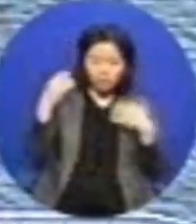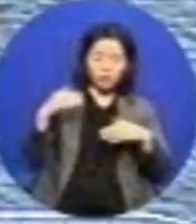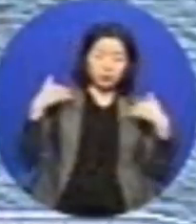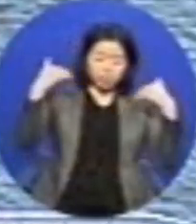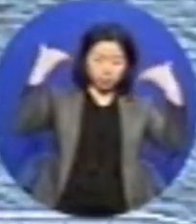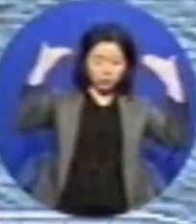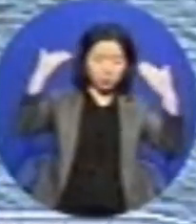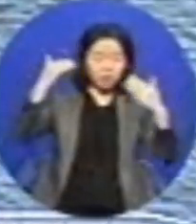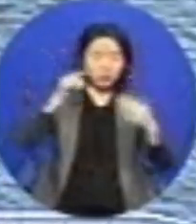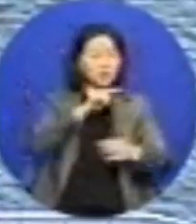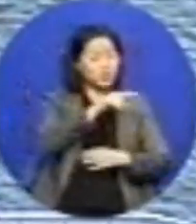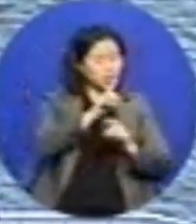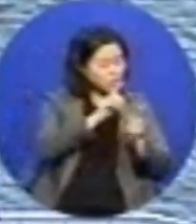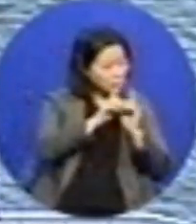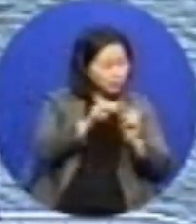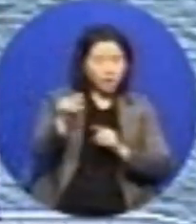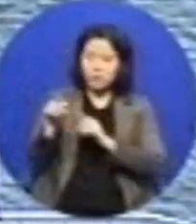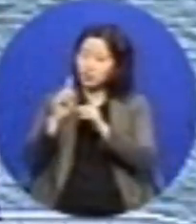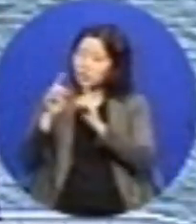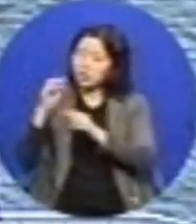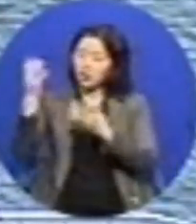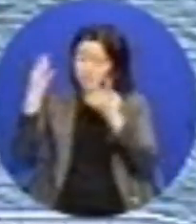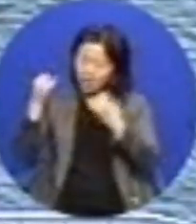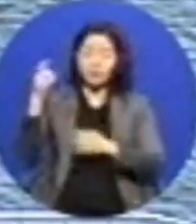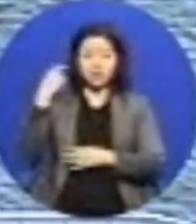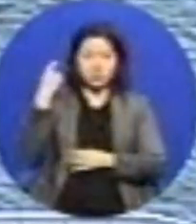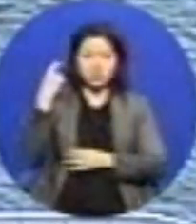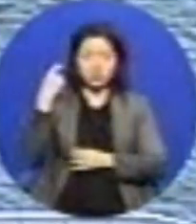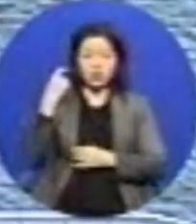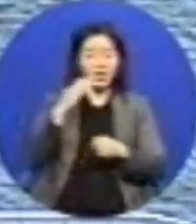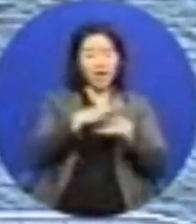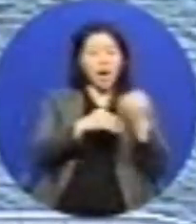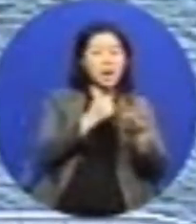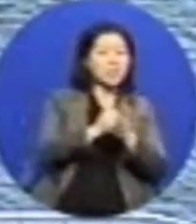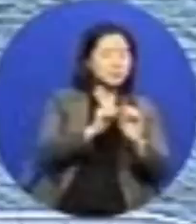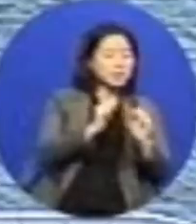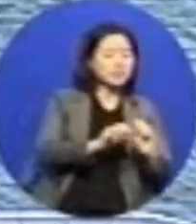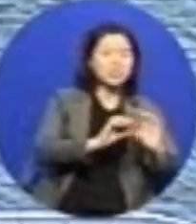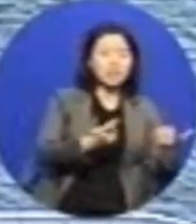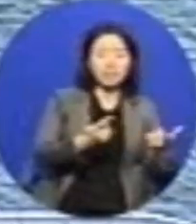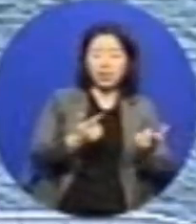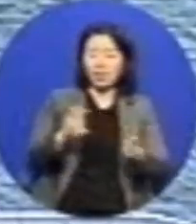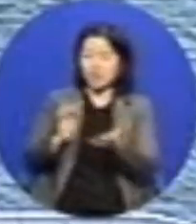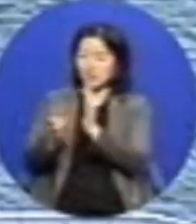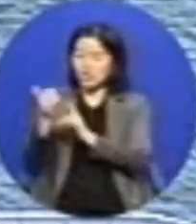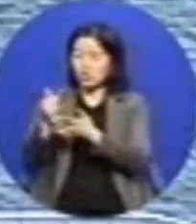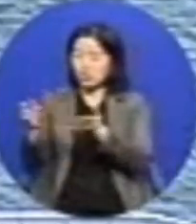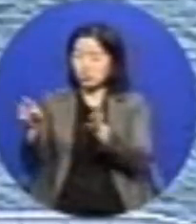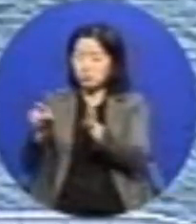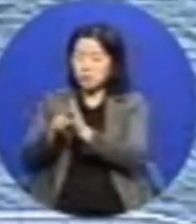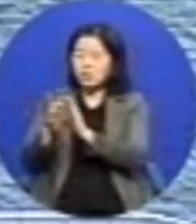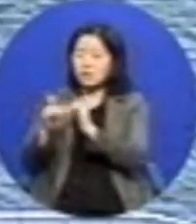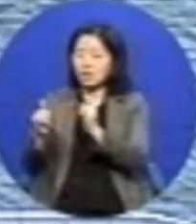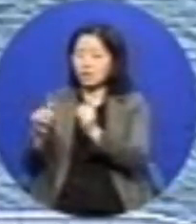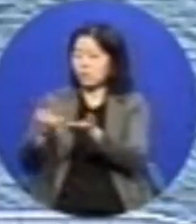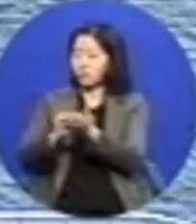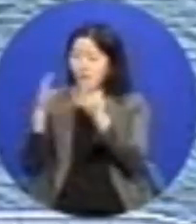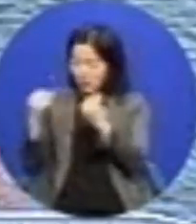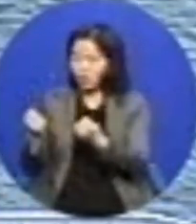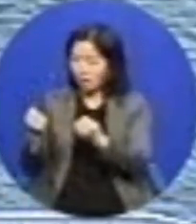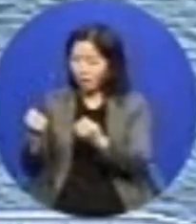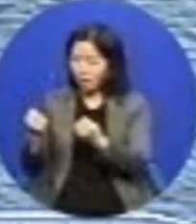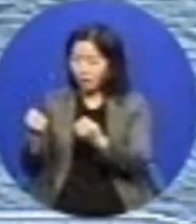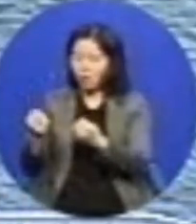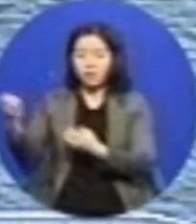들어 때요 하나님은 안 계시다 예수 믿는 사람들은 문제가 많다 근데 어떤 때는 어